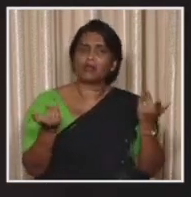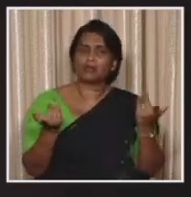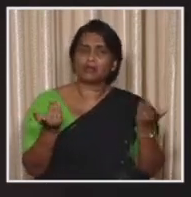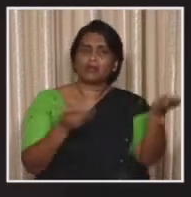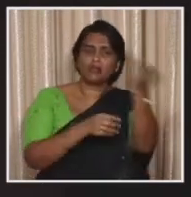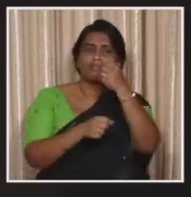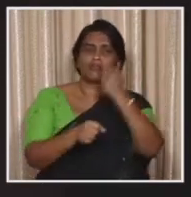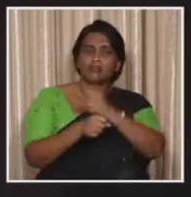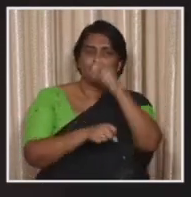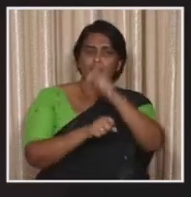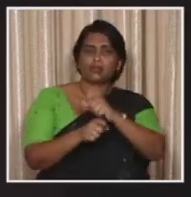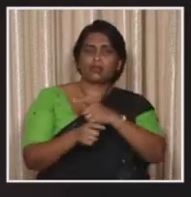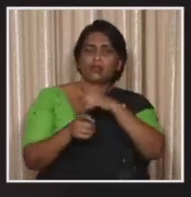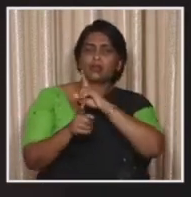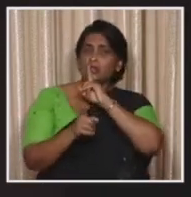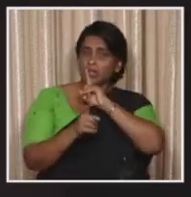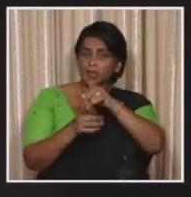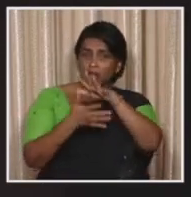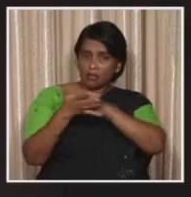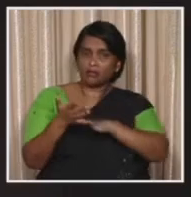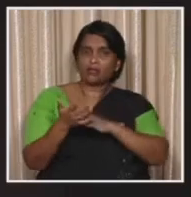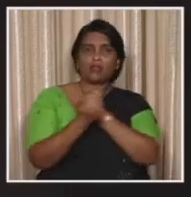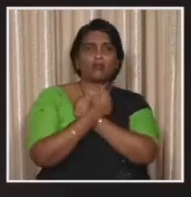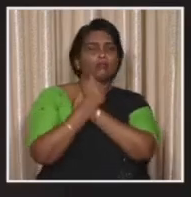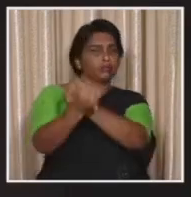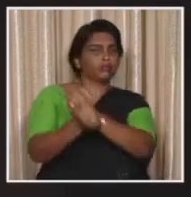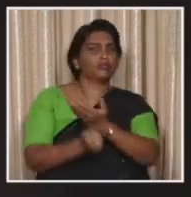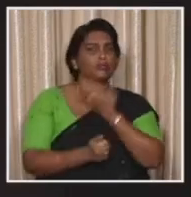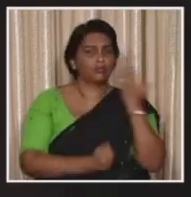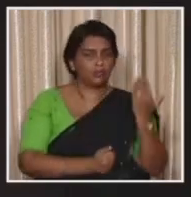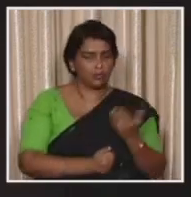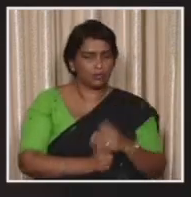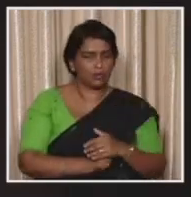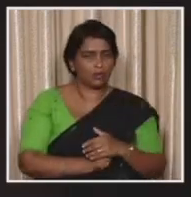ඒ රාජ්‍ය සේවකේ කට උත්තරක් දීලා තියෙනවා නම් අරගෙන අත්තරංගුවට ගන්නකො.